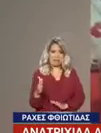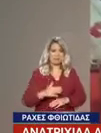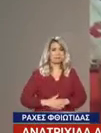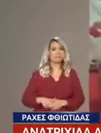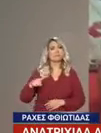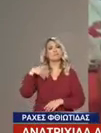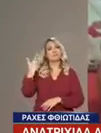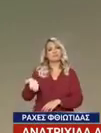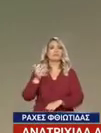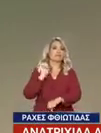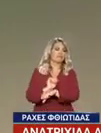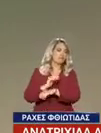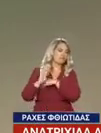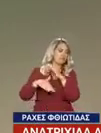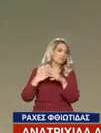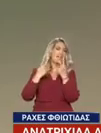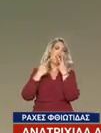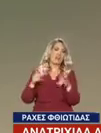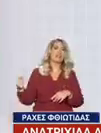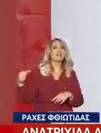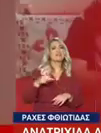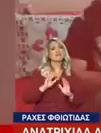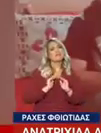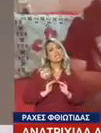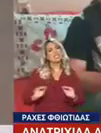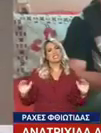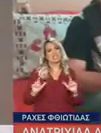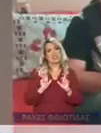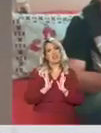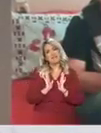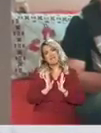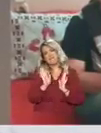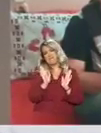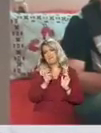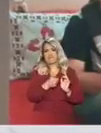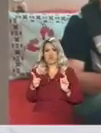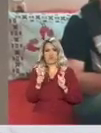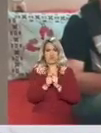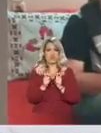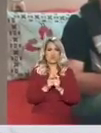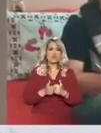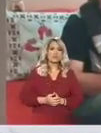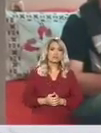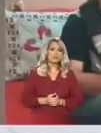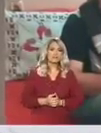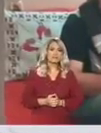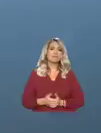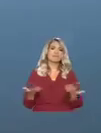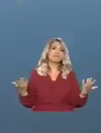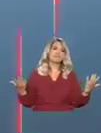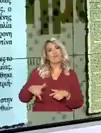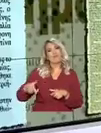αποφυλακίστηκε επιστρέφοντας στο χωριό του και κάνοντας μια φιλήσυχη ζωή. Και η θεία δίκη είναι, έδωσε τη ζωή του για να σώσει κάποιον άλλον και την